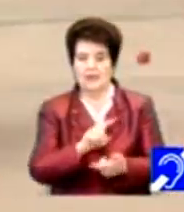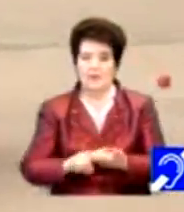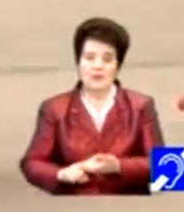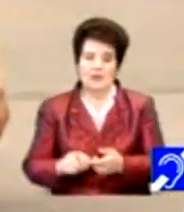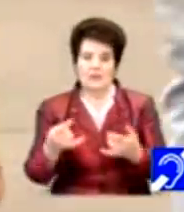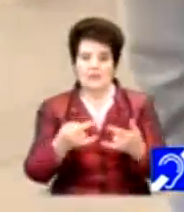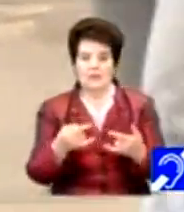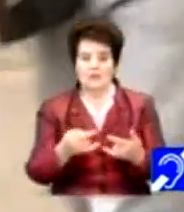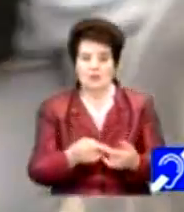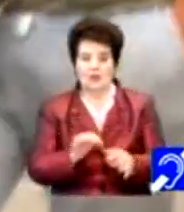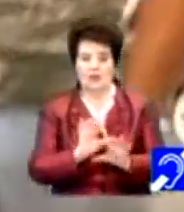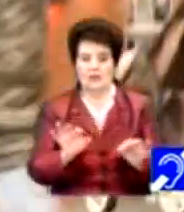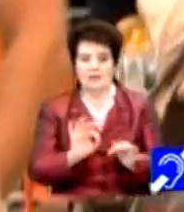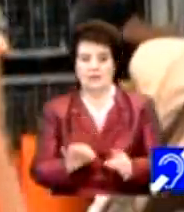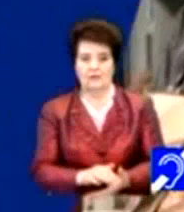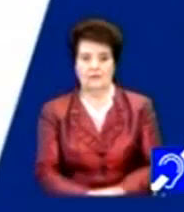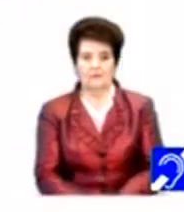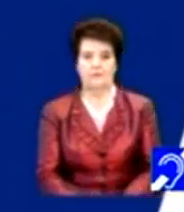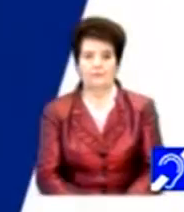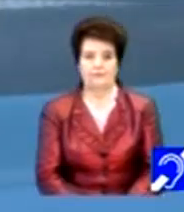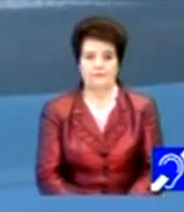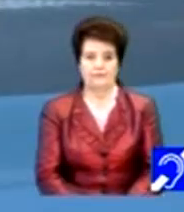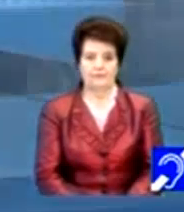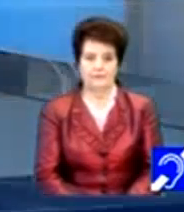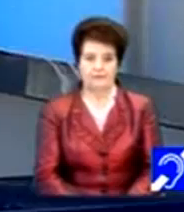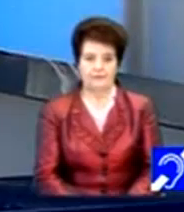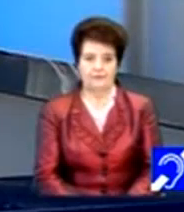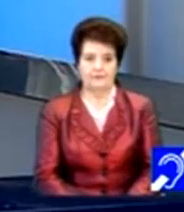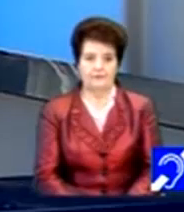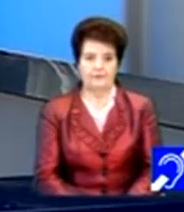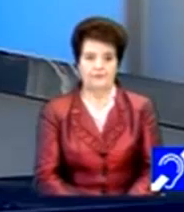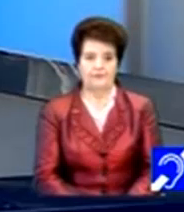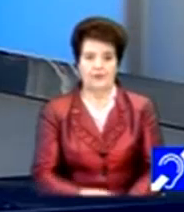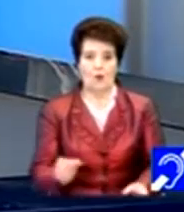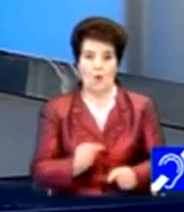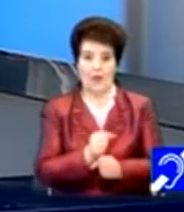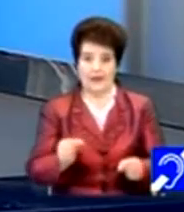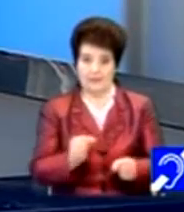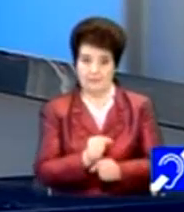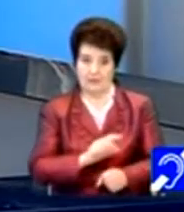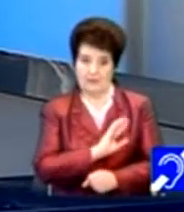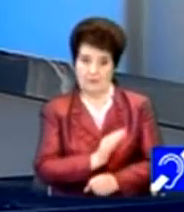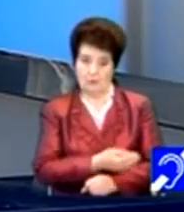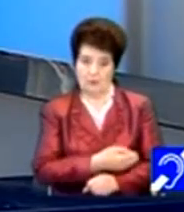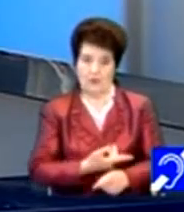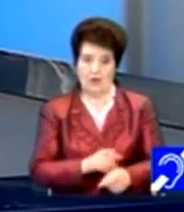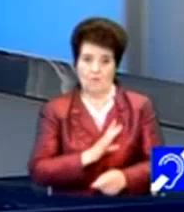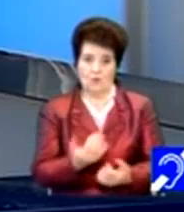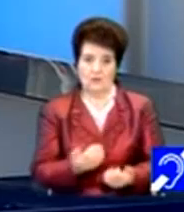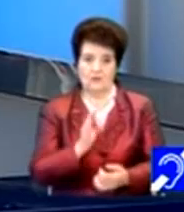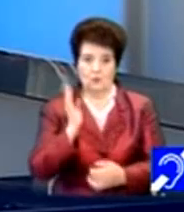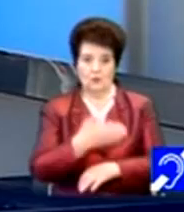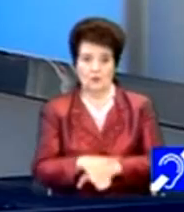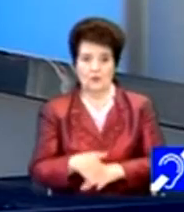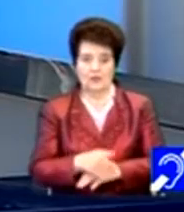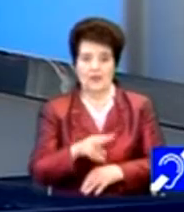imediat în telejurnal, rămâneți alături de noi. O explozie puternică s-a produs astăzi dimineață pe